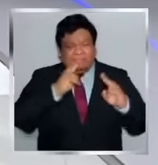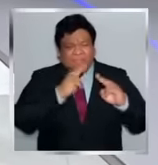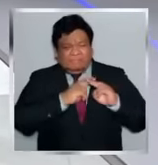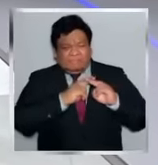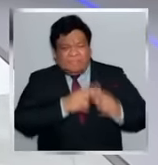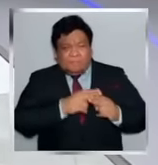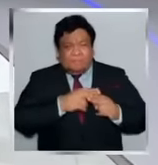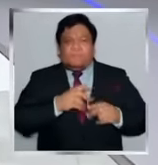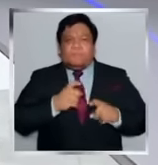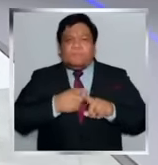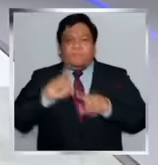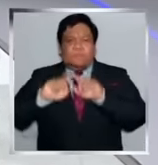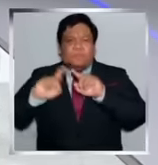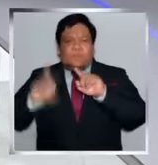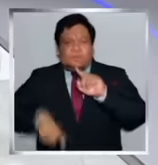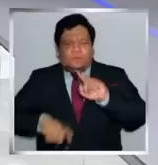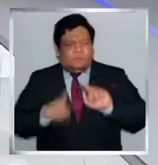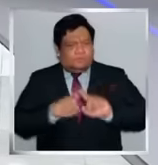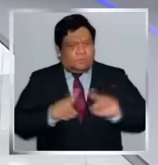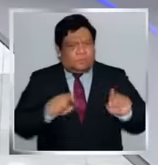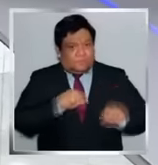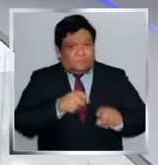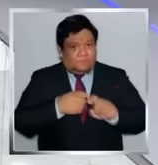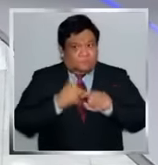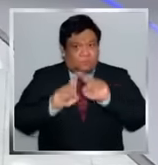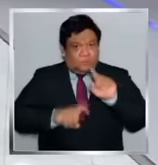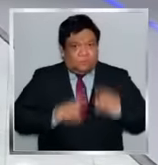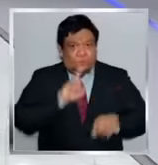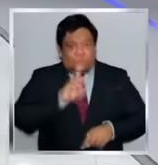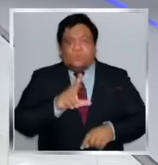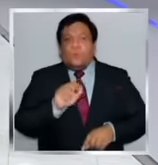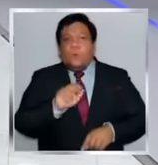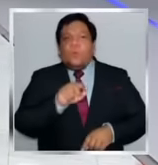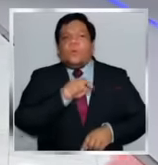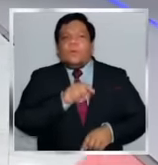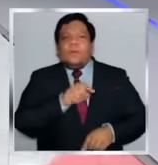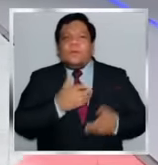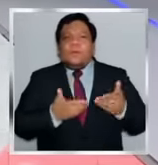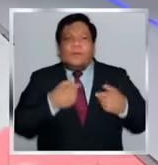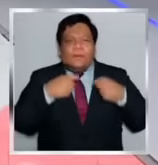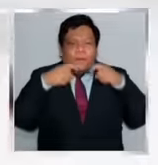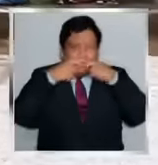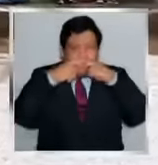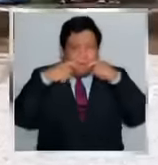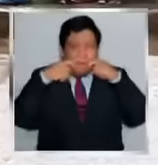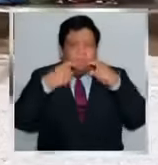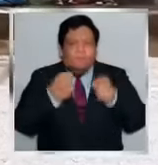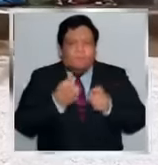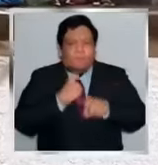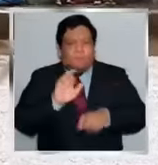isa sa pinakamalaking islang na buhay sa ating planeta. Mga Megalodon Shark.